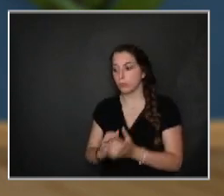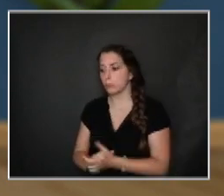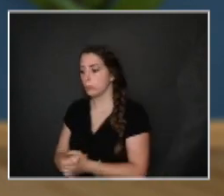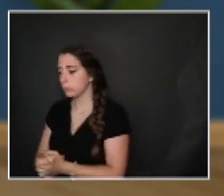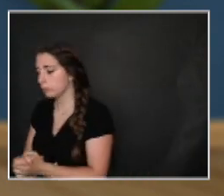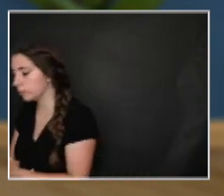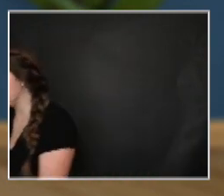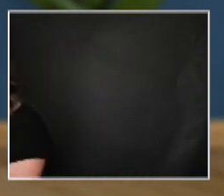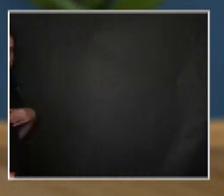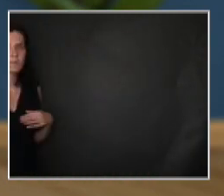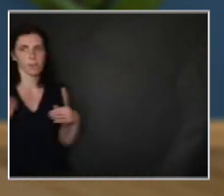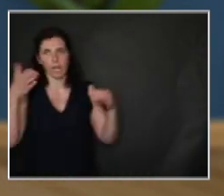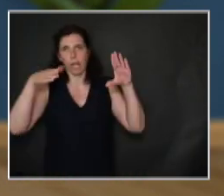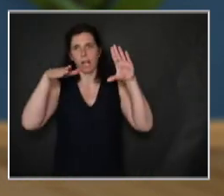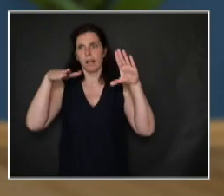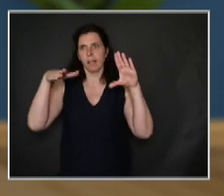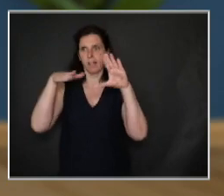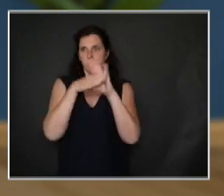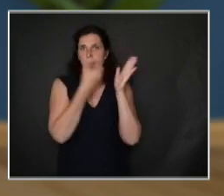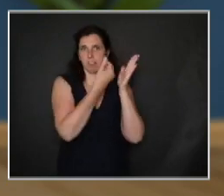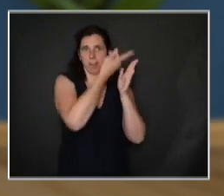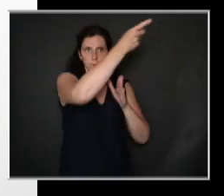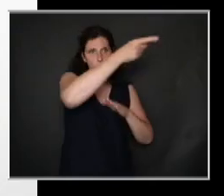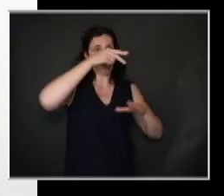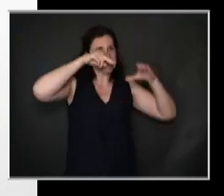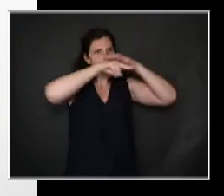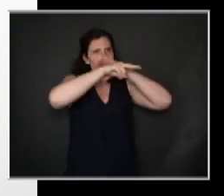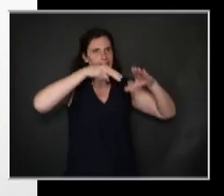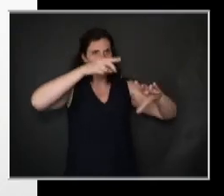la diapositive, en bas à gauche, une coupe de scanner avec